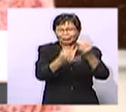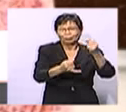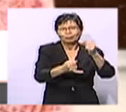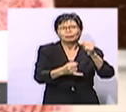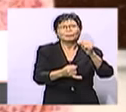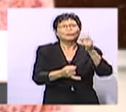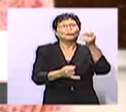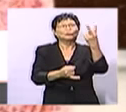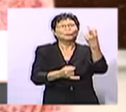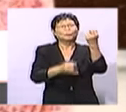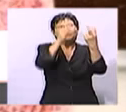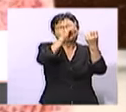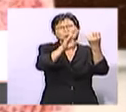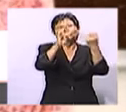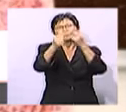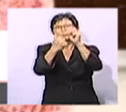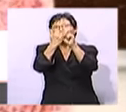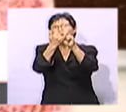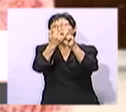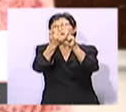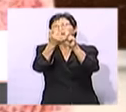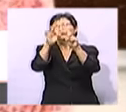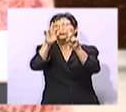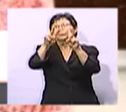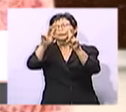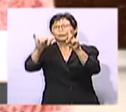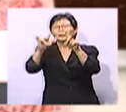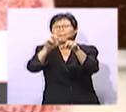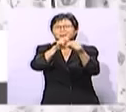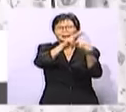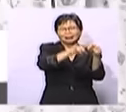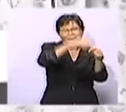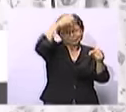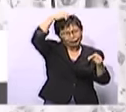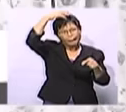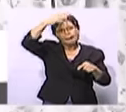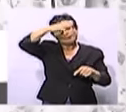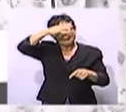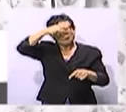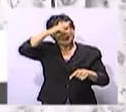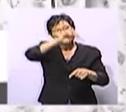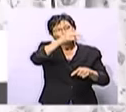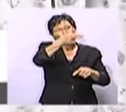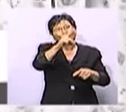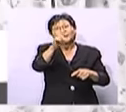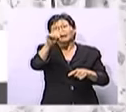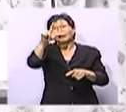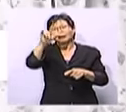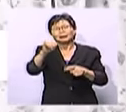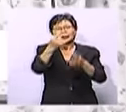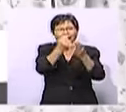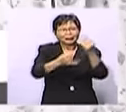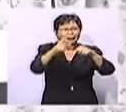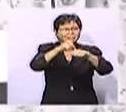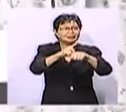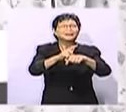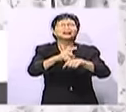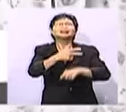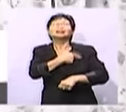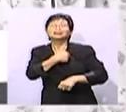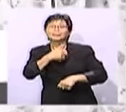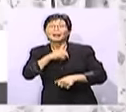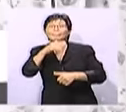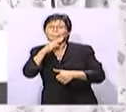pada tanggal 12 Julai 1926 di Klang, Selangor. Ayahnya, Mohamad Ali, dilahirkan di Binjai, Sumatera.